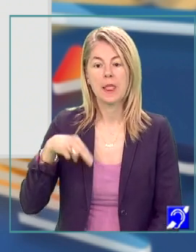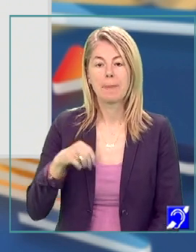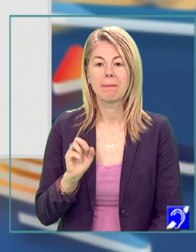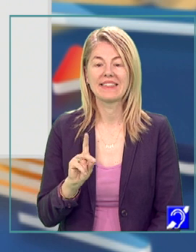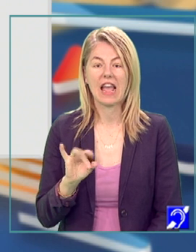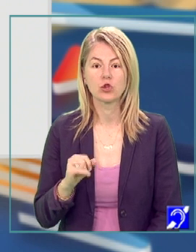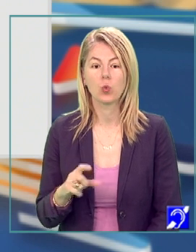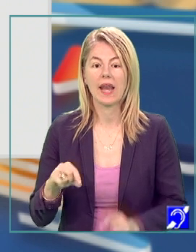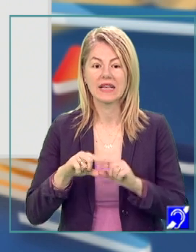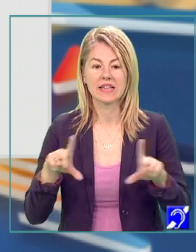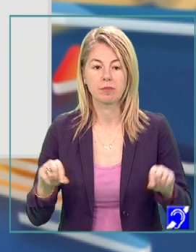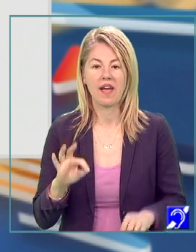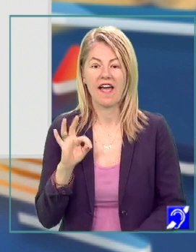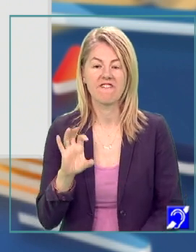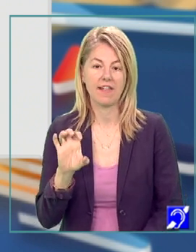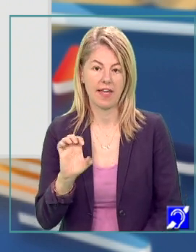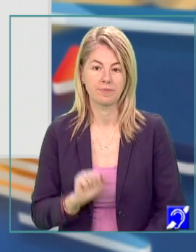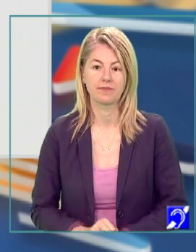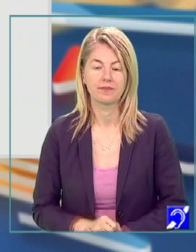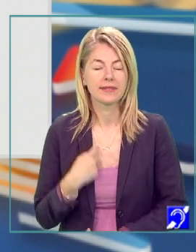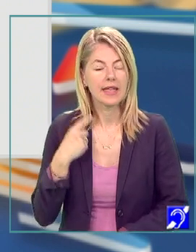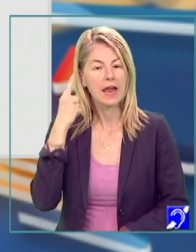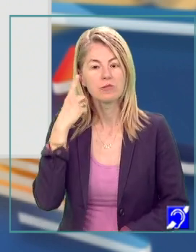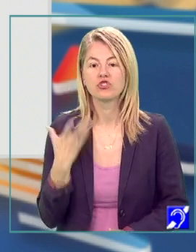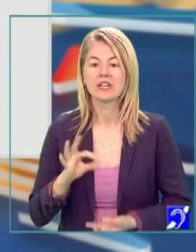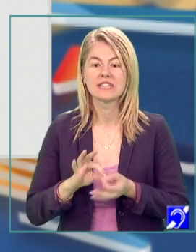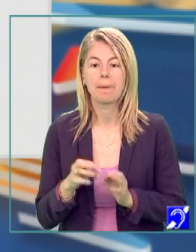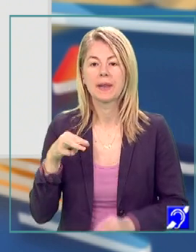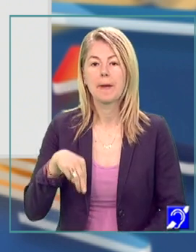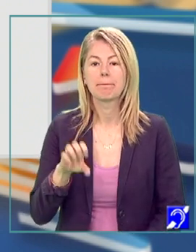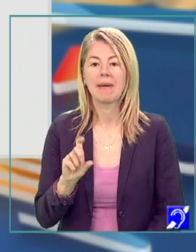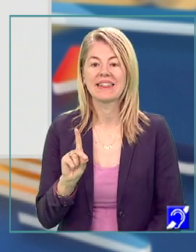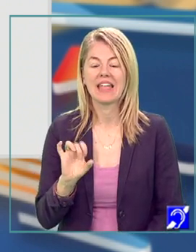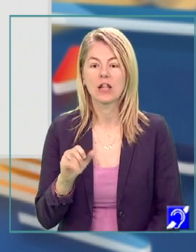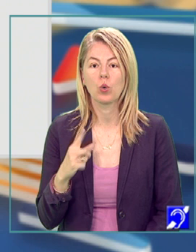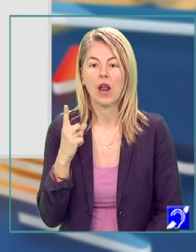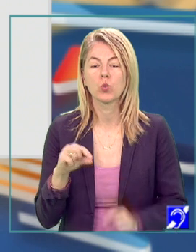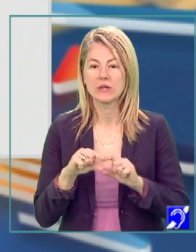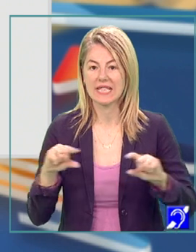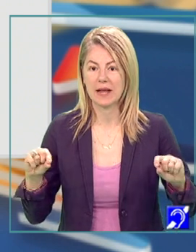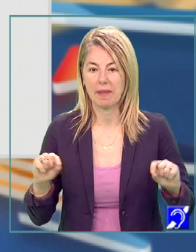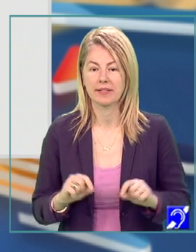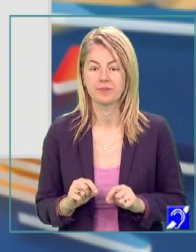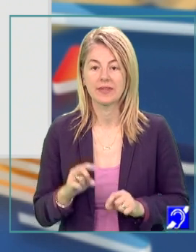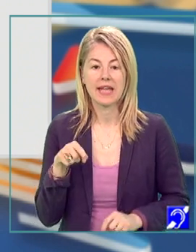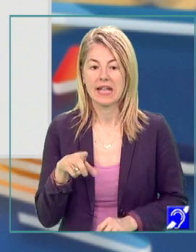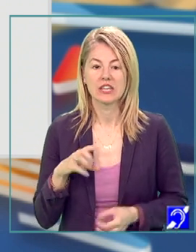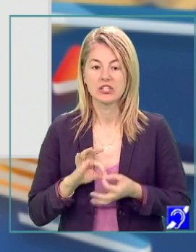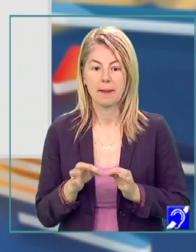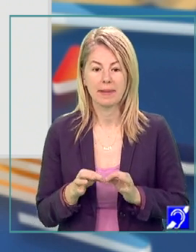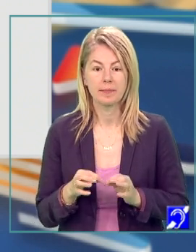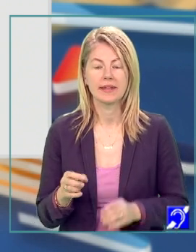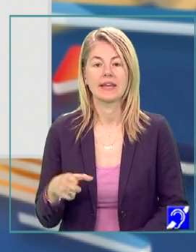mediatoarea segmentului FE. Ne reamintim ce înseamnă mediatoare a unui segment. Mediatoarea